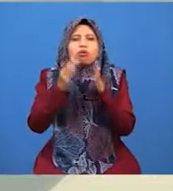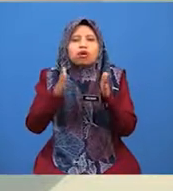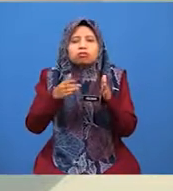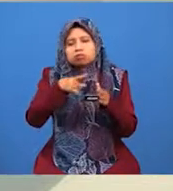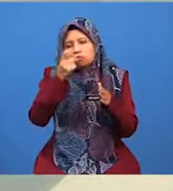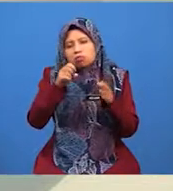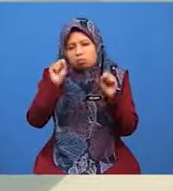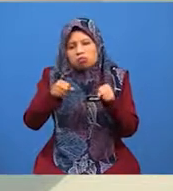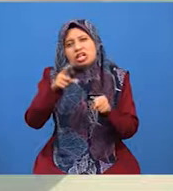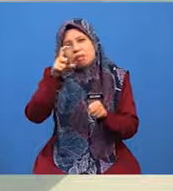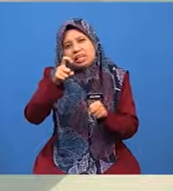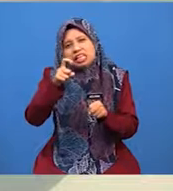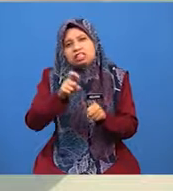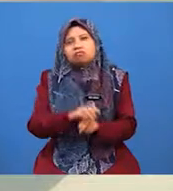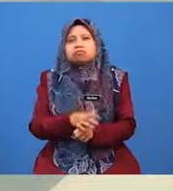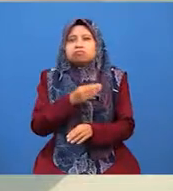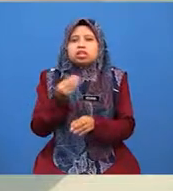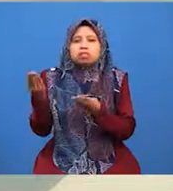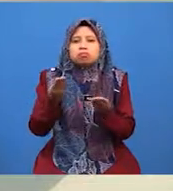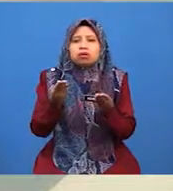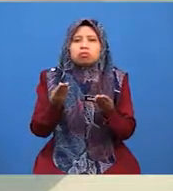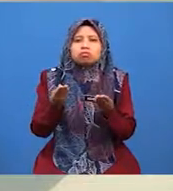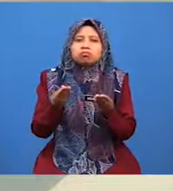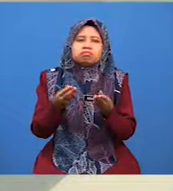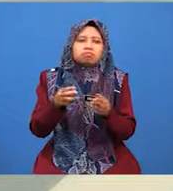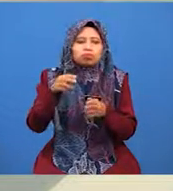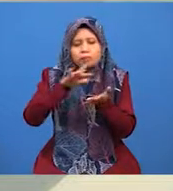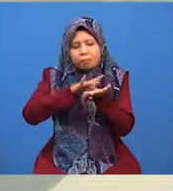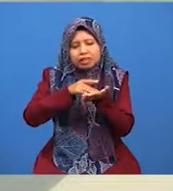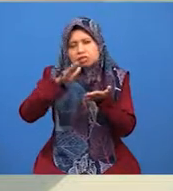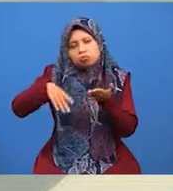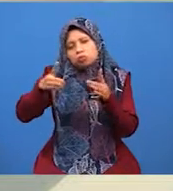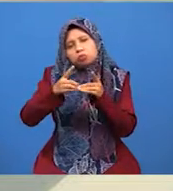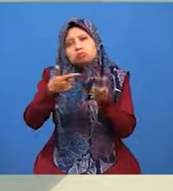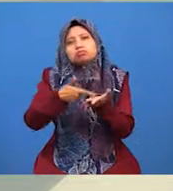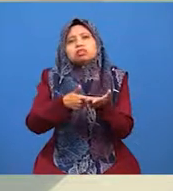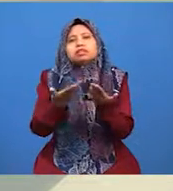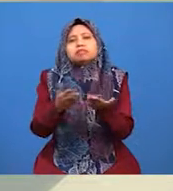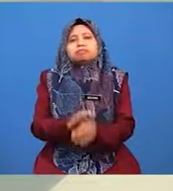meragut banyak nyawa dan penawarnya masih belum ditemukan.